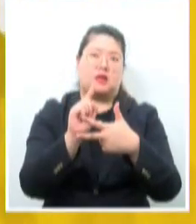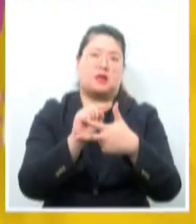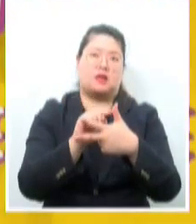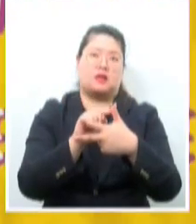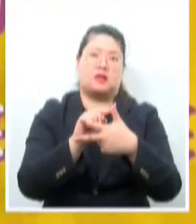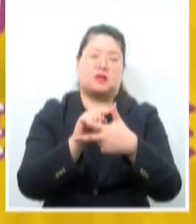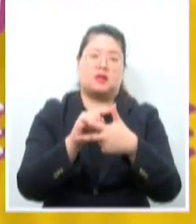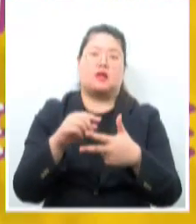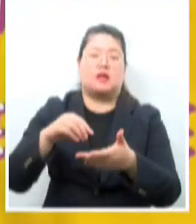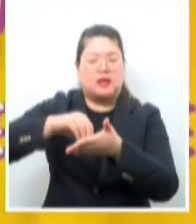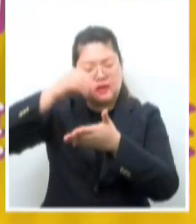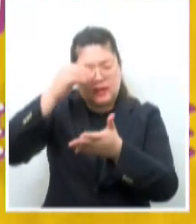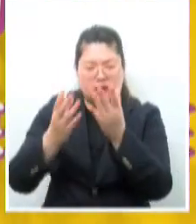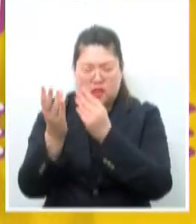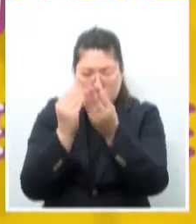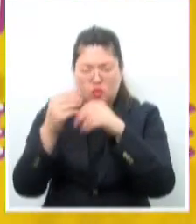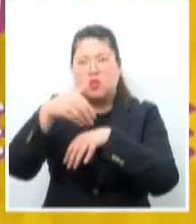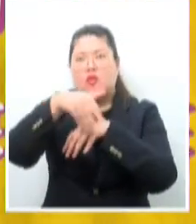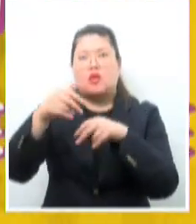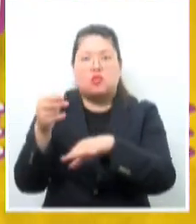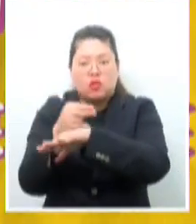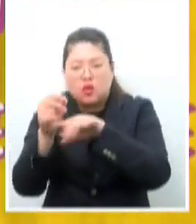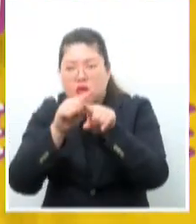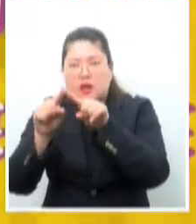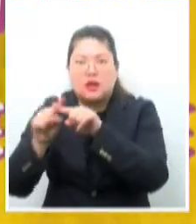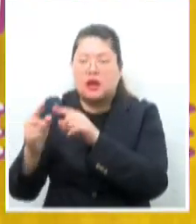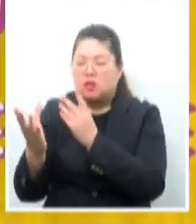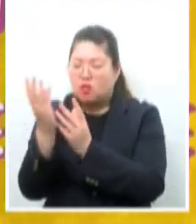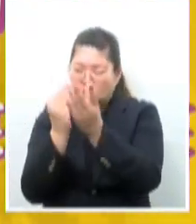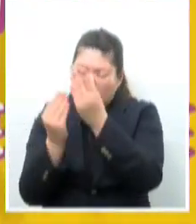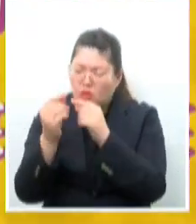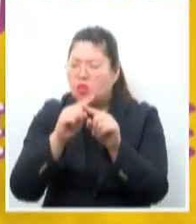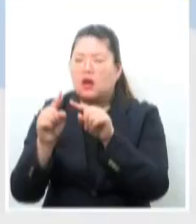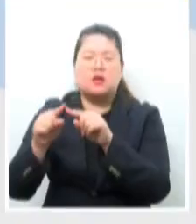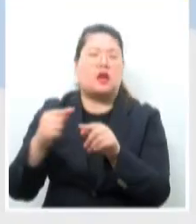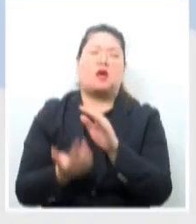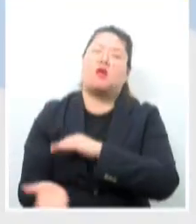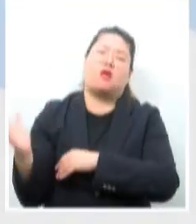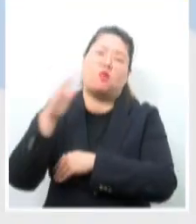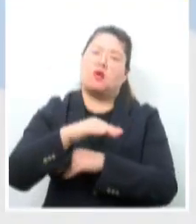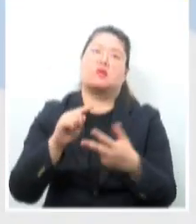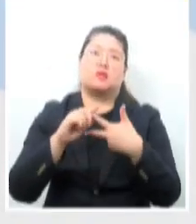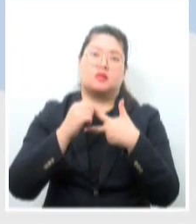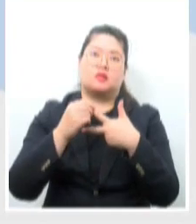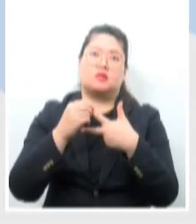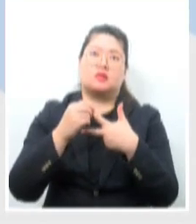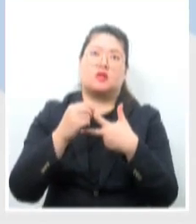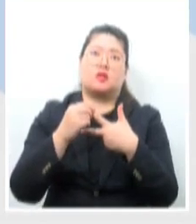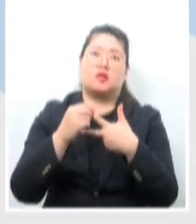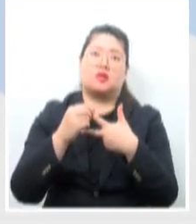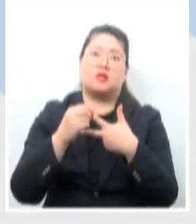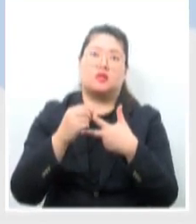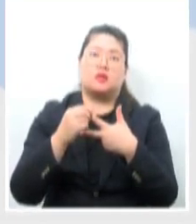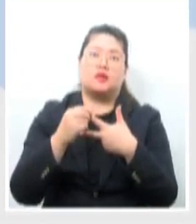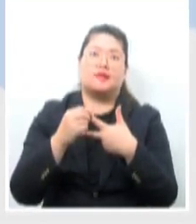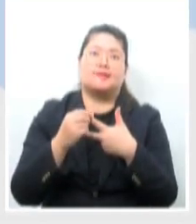รียนรู้นอกห้องเรียนผ่านสื่อวิดีโอที่หลากหลายสามารถเรียนรู้ได้ทุกที่ทุกเวลา2On Tour Space จะร